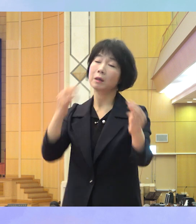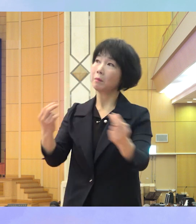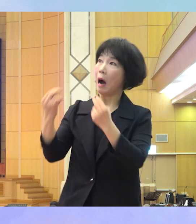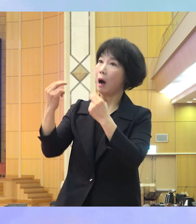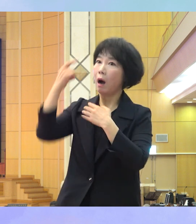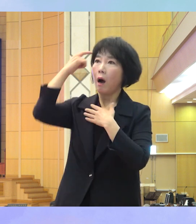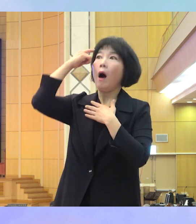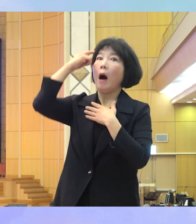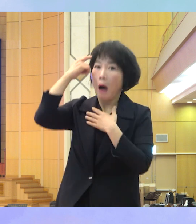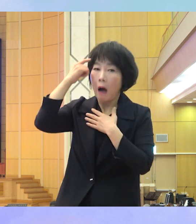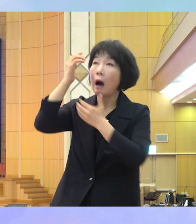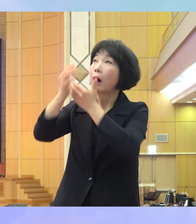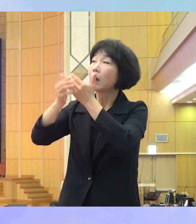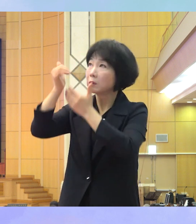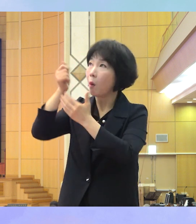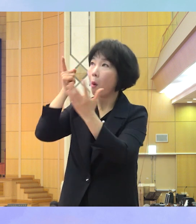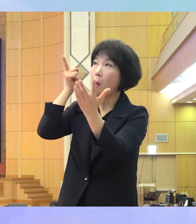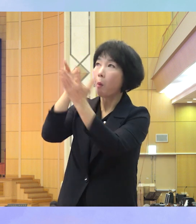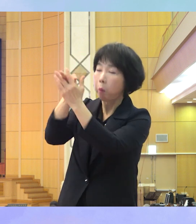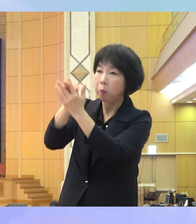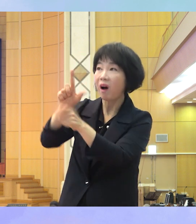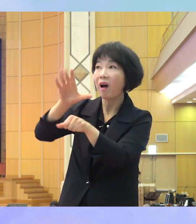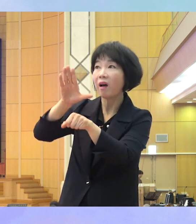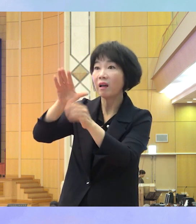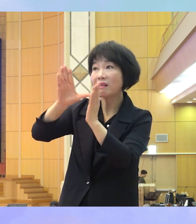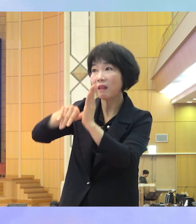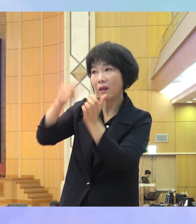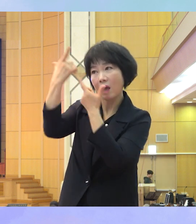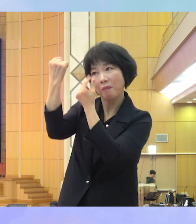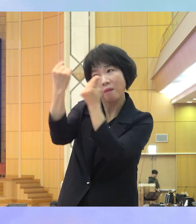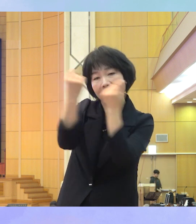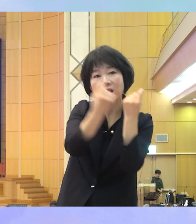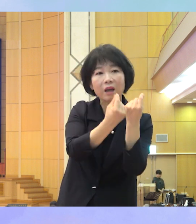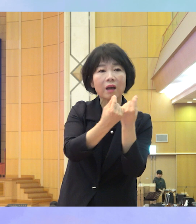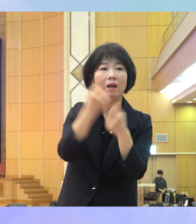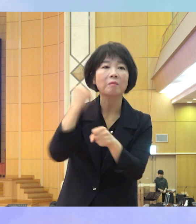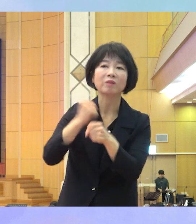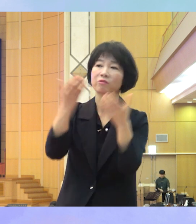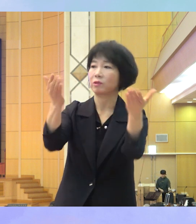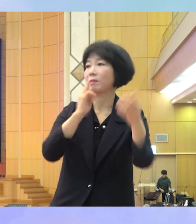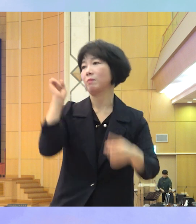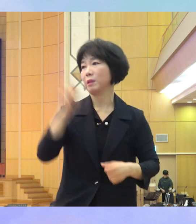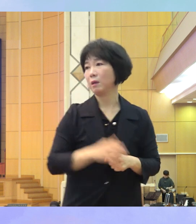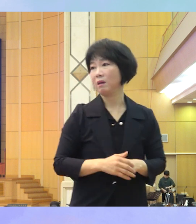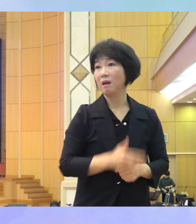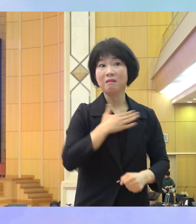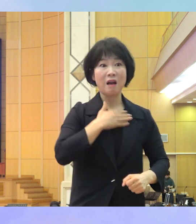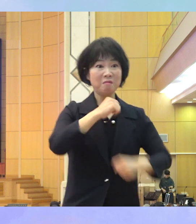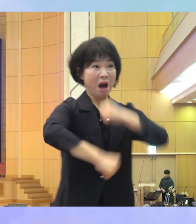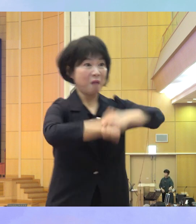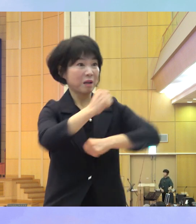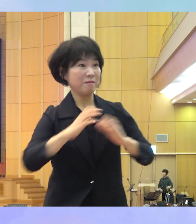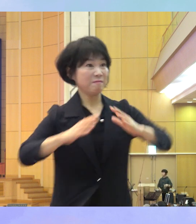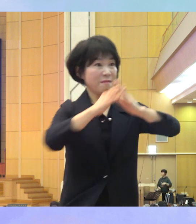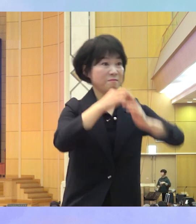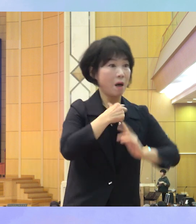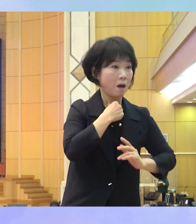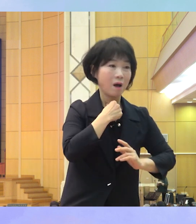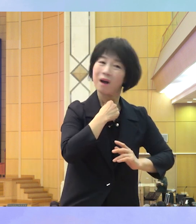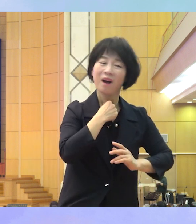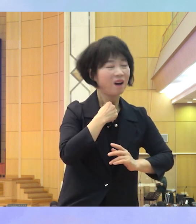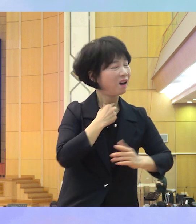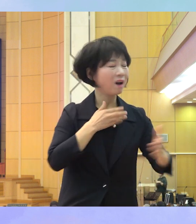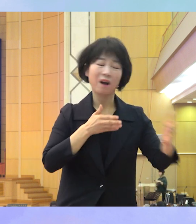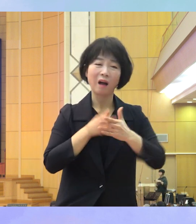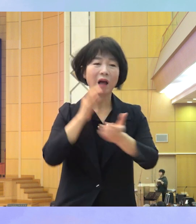따라 아름답게 하시고 때에 따라 역사하신 걸 알 수 있더라고. 내가 짓고자 해서 내가 지은 것이 아니라